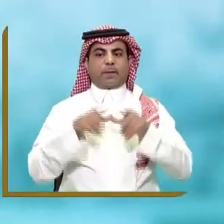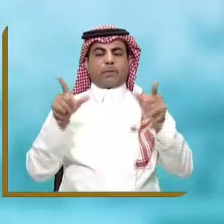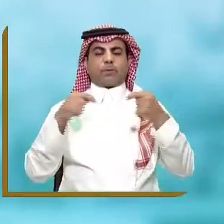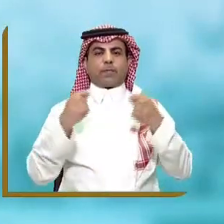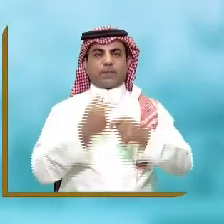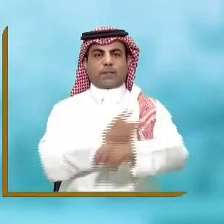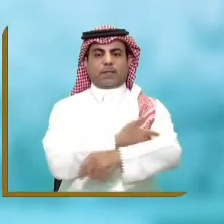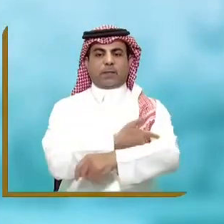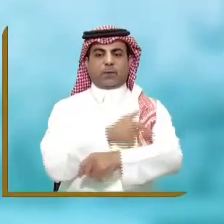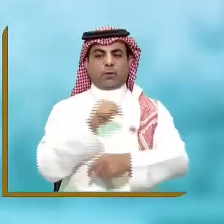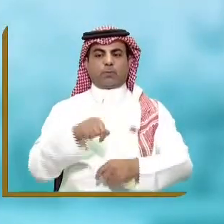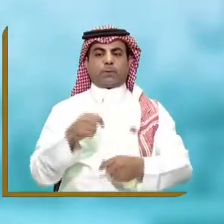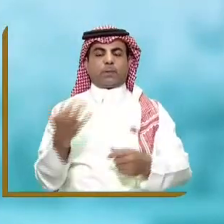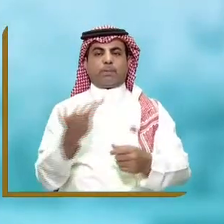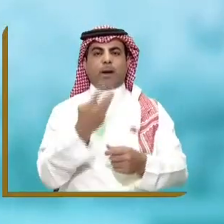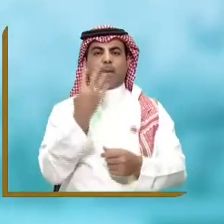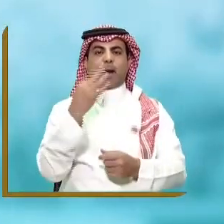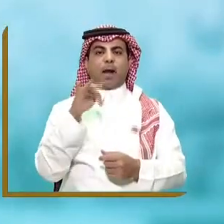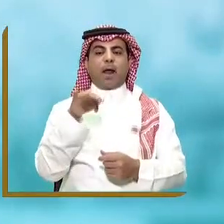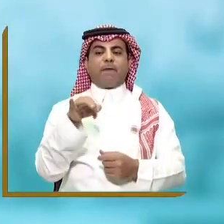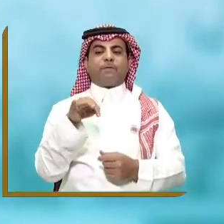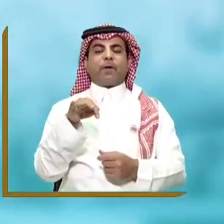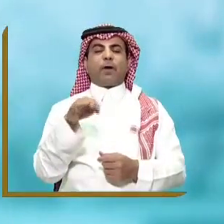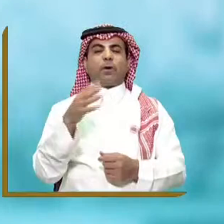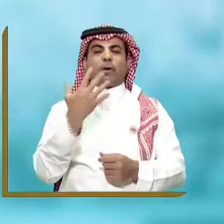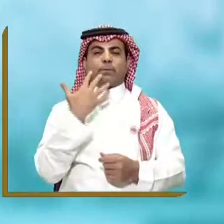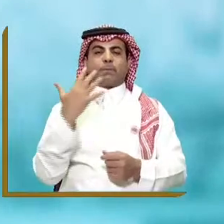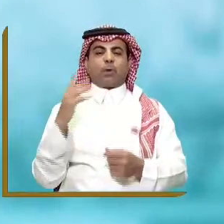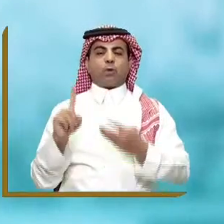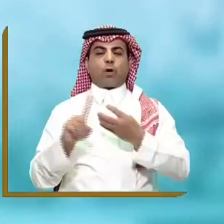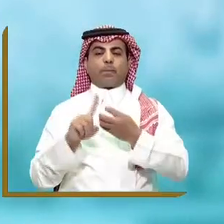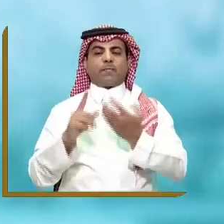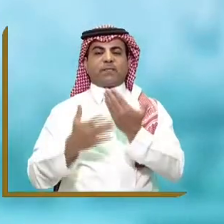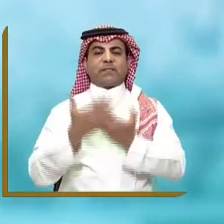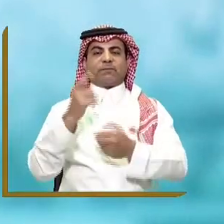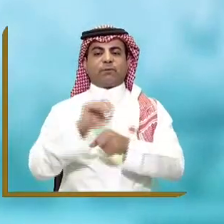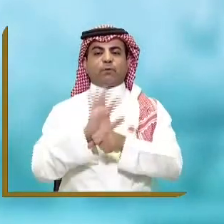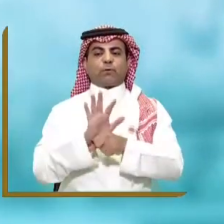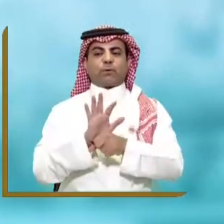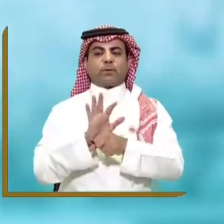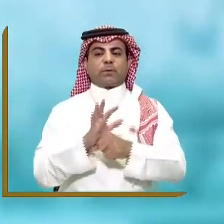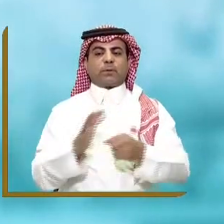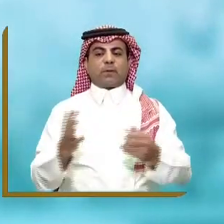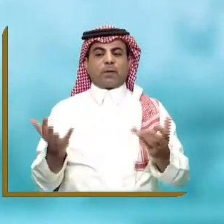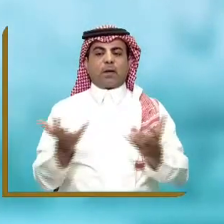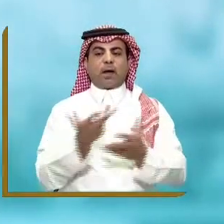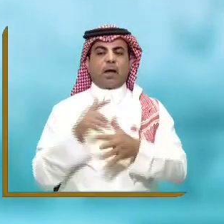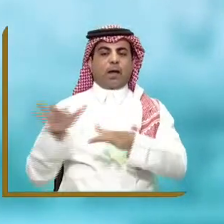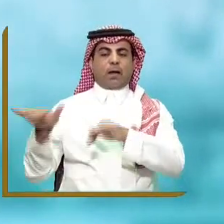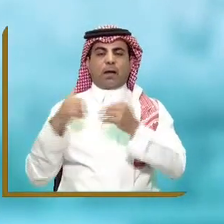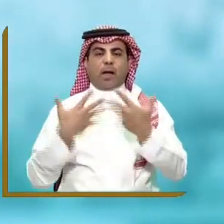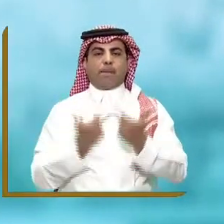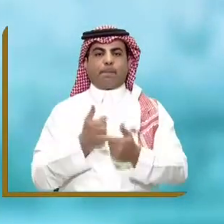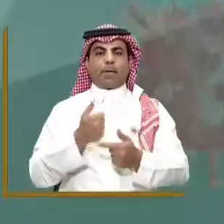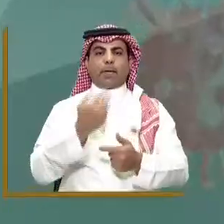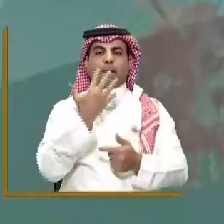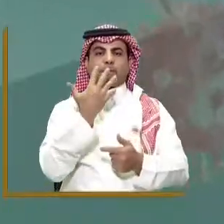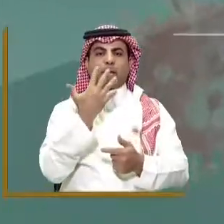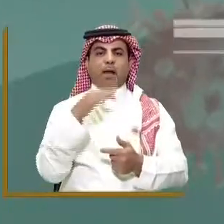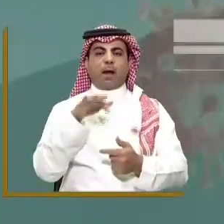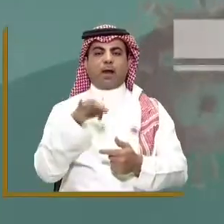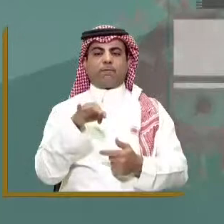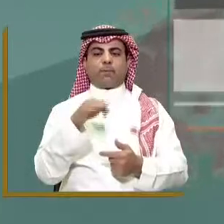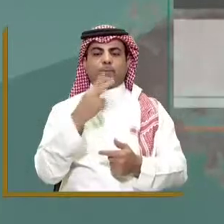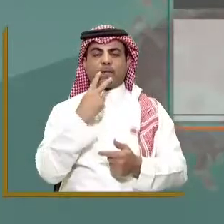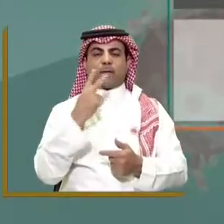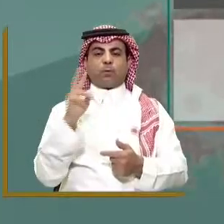أعلنت وزارة الصحة اليوم تسجيل 4541 إصابة جديدة بالفيروس كورونا في المملكة، وقد تعافى